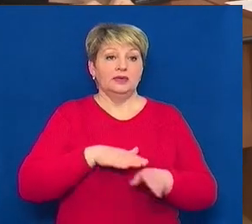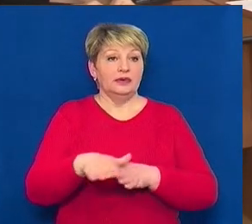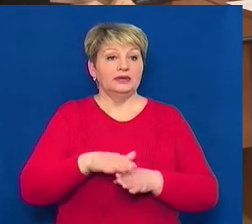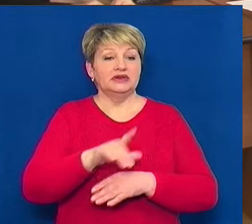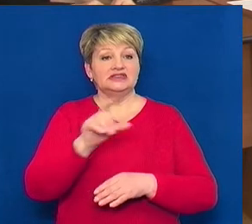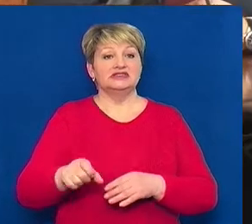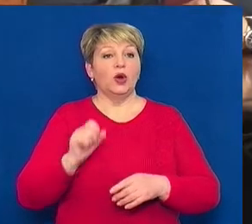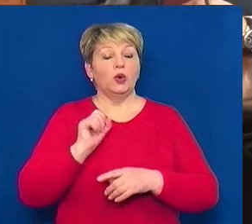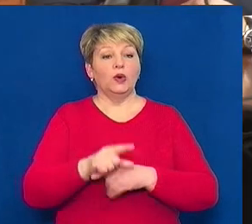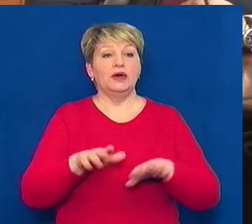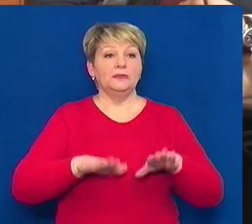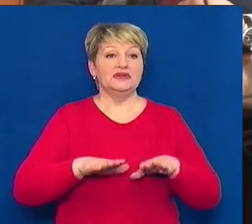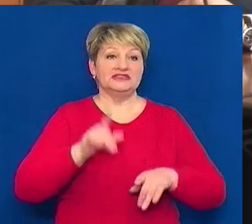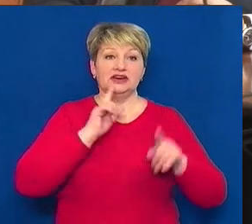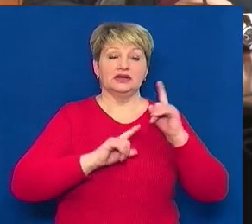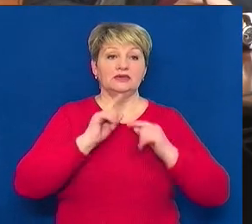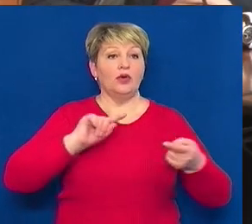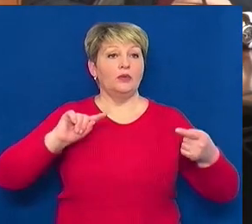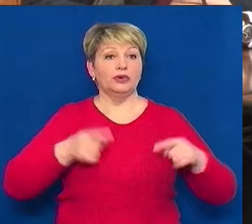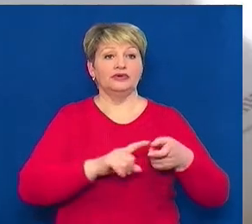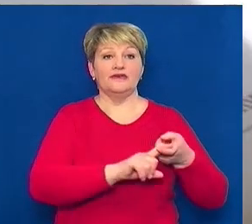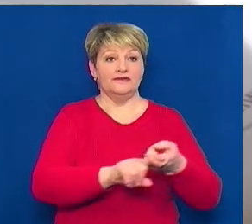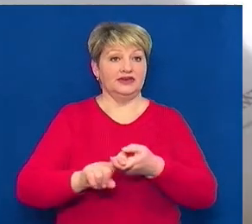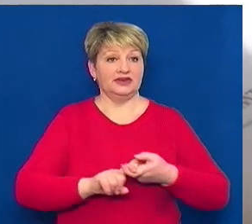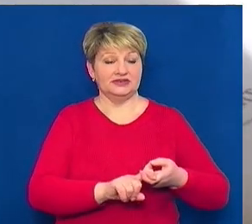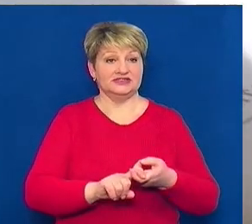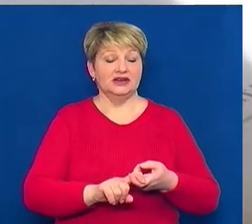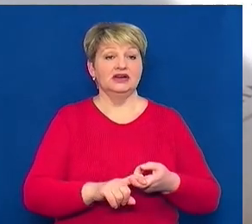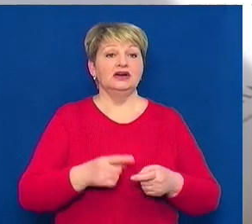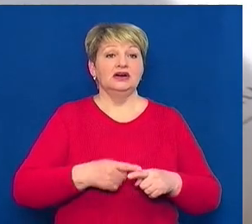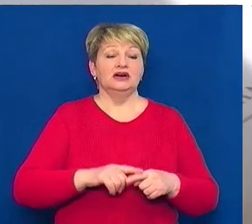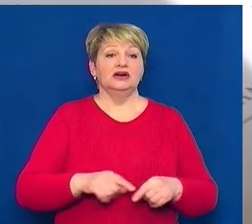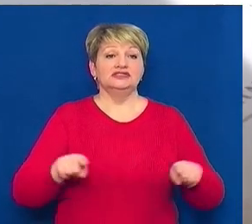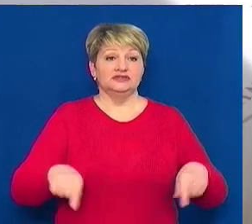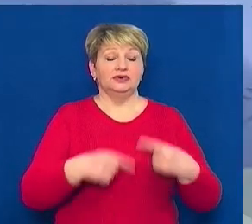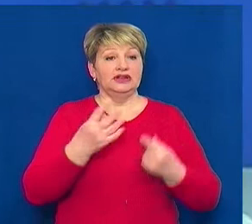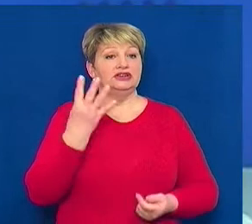оперативного штабу міськради у боротьбі з коронавірусом. Штаб створили 4 березня.